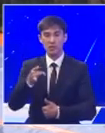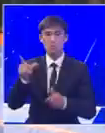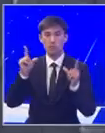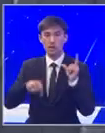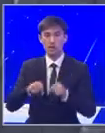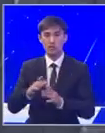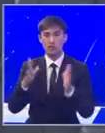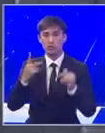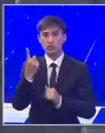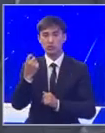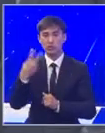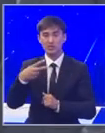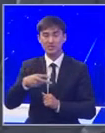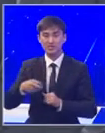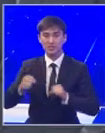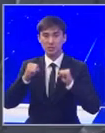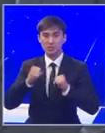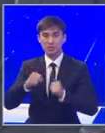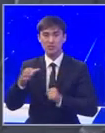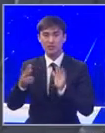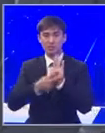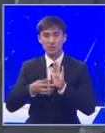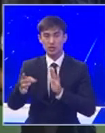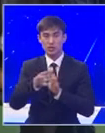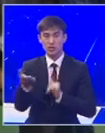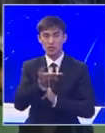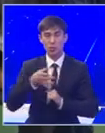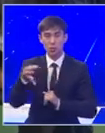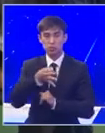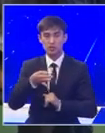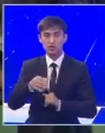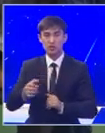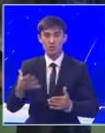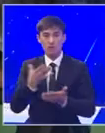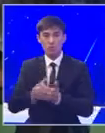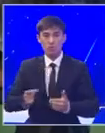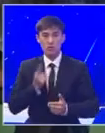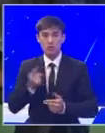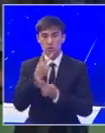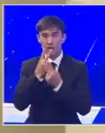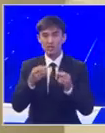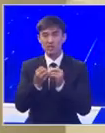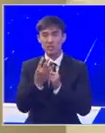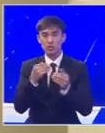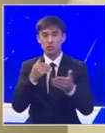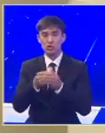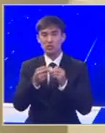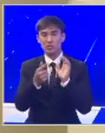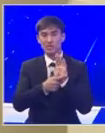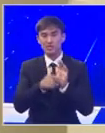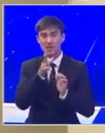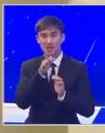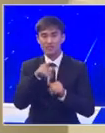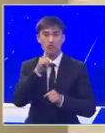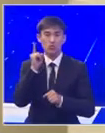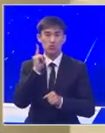приехали свыше 120 борцов из 8 регионов нашей области. Свое мастерство на ковре показывали спортсмены от 14 до 17 лет. Свой юный